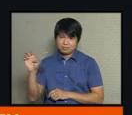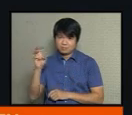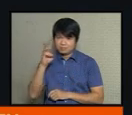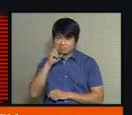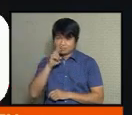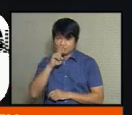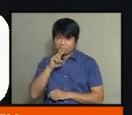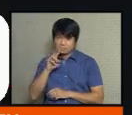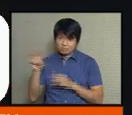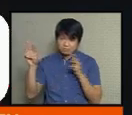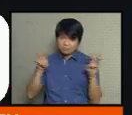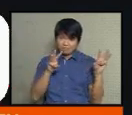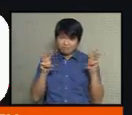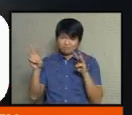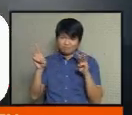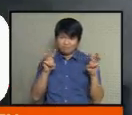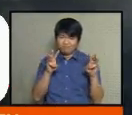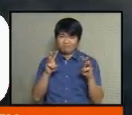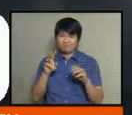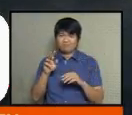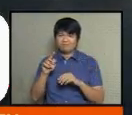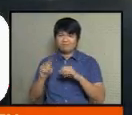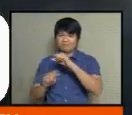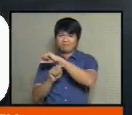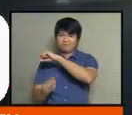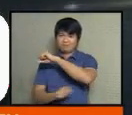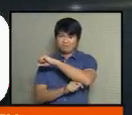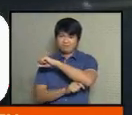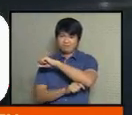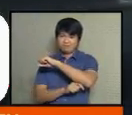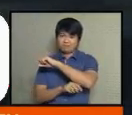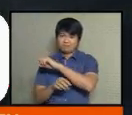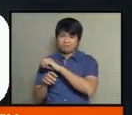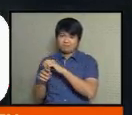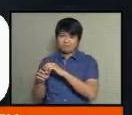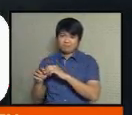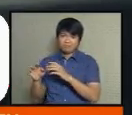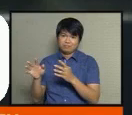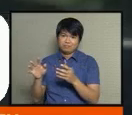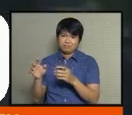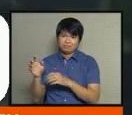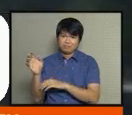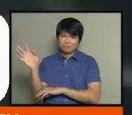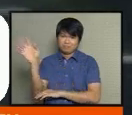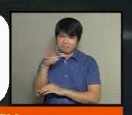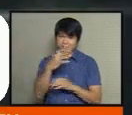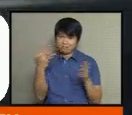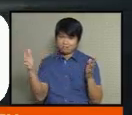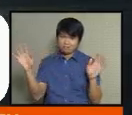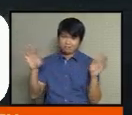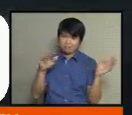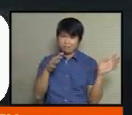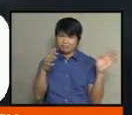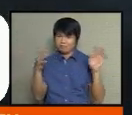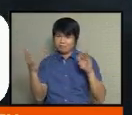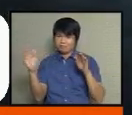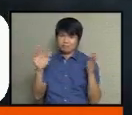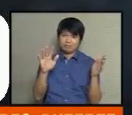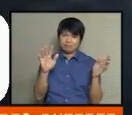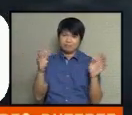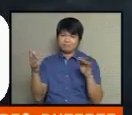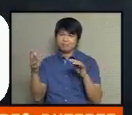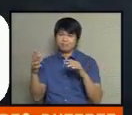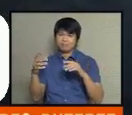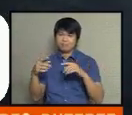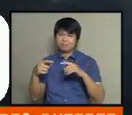ng malakas na hangin at ulan ang bayan ng Tacloban. Winasiwas ng bagyo ang mga puno. At sa lakas ng hangin, bumagsak ang